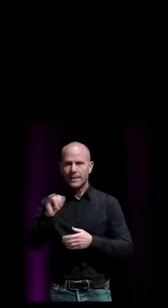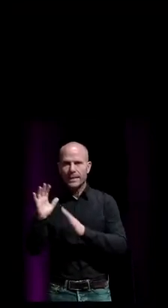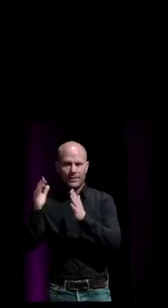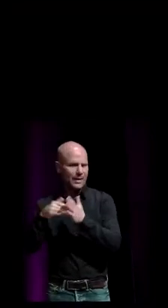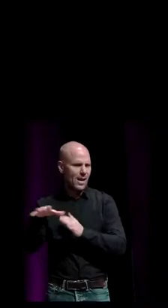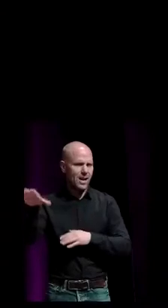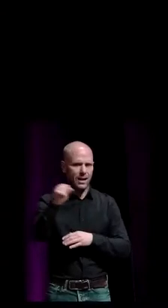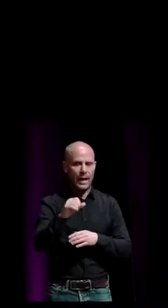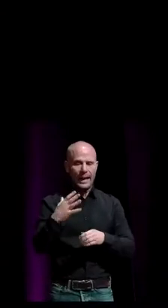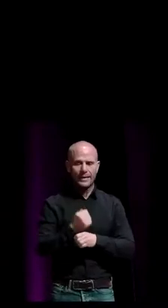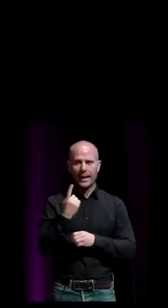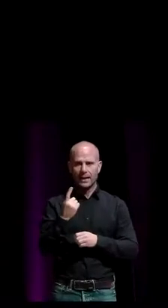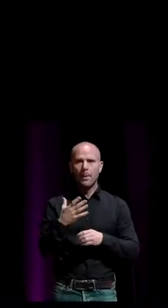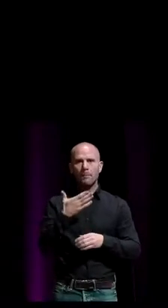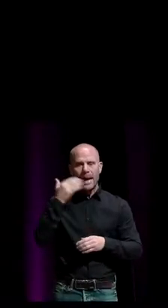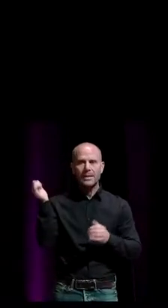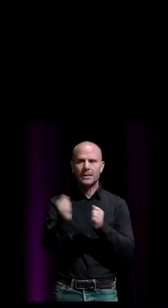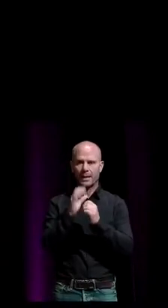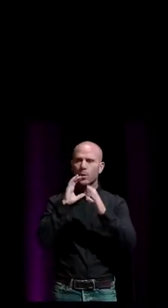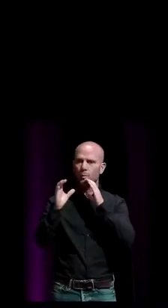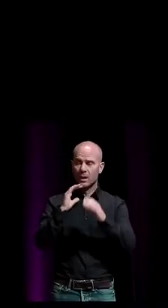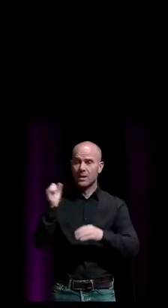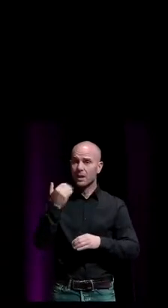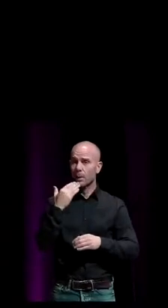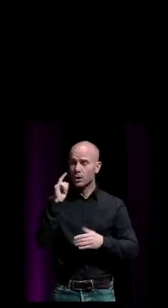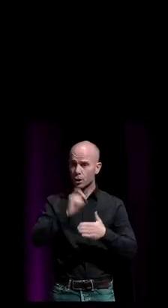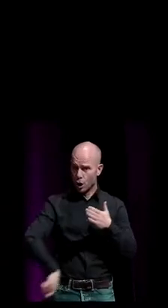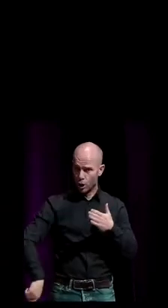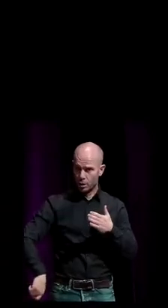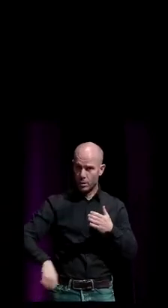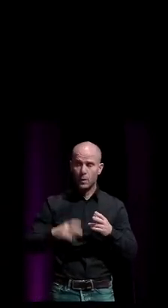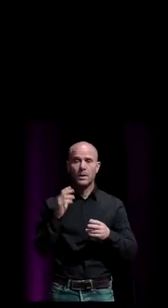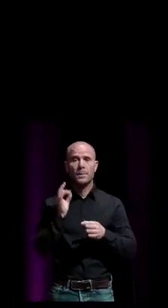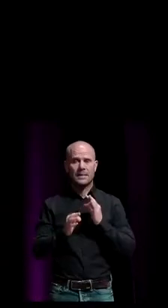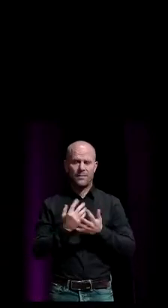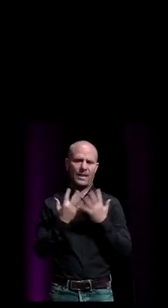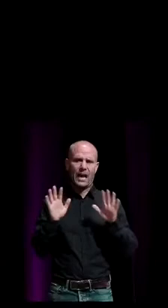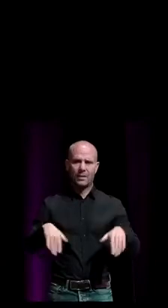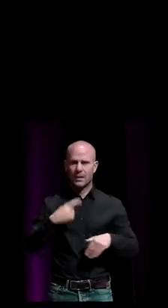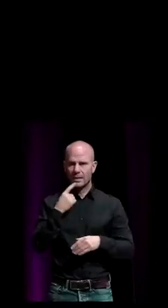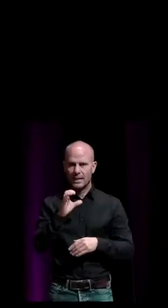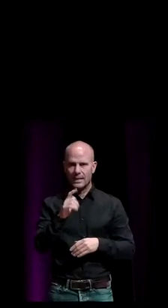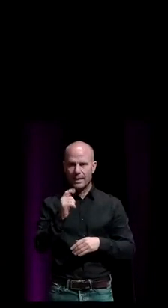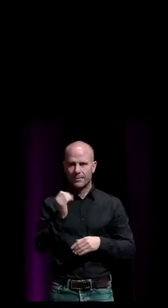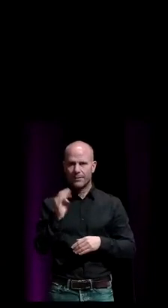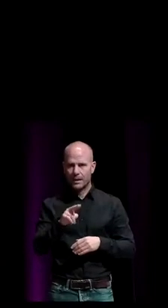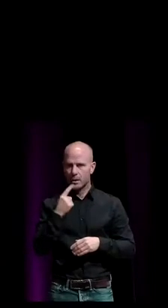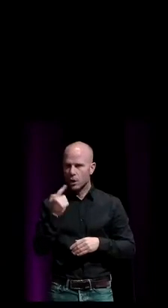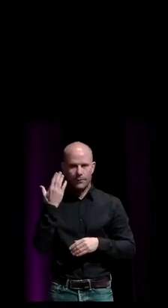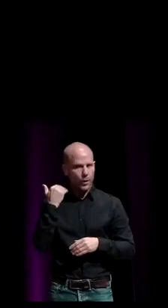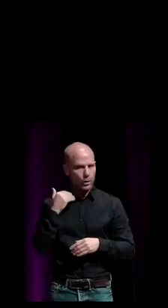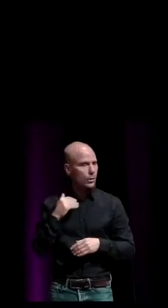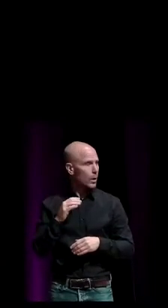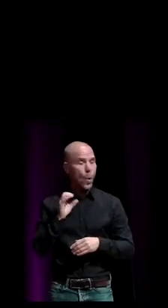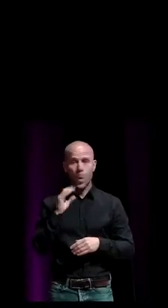ett sätt att kommunicera bättre? Det tror jag är en väldigt, väldigt bra början. Och sen är det precis som flera som har pratat om, men Stefan lyfte upp på något sätt. Kan vi sätta